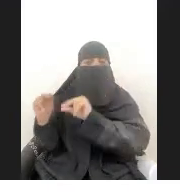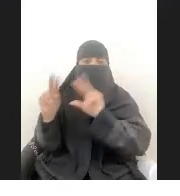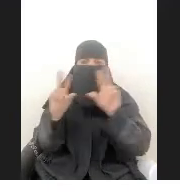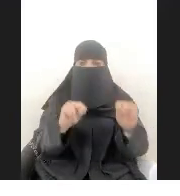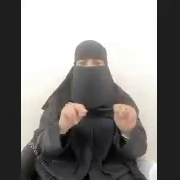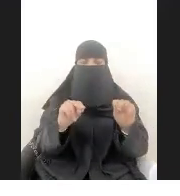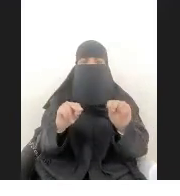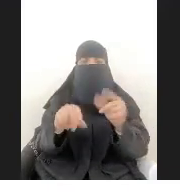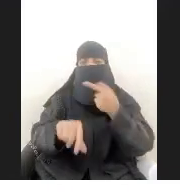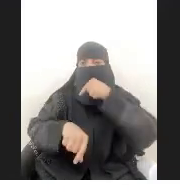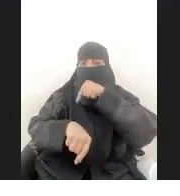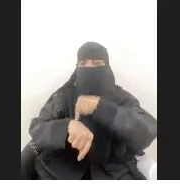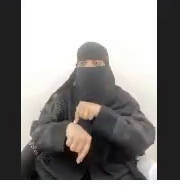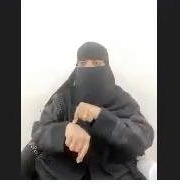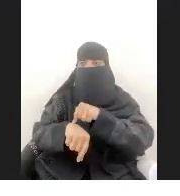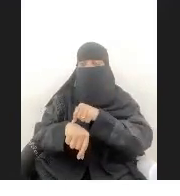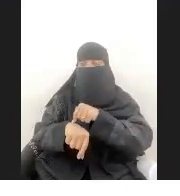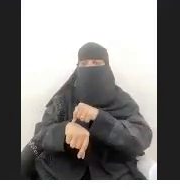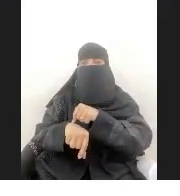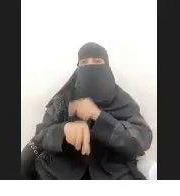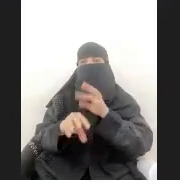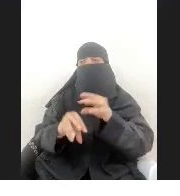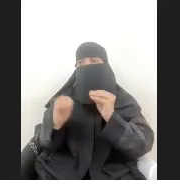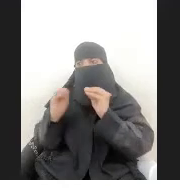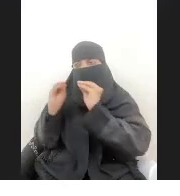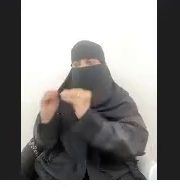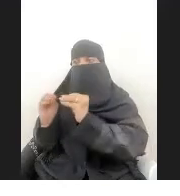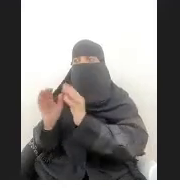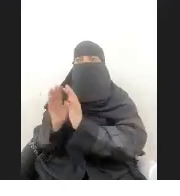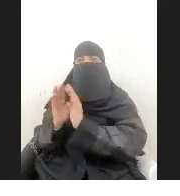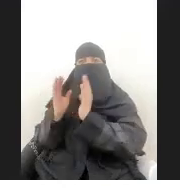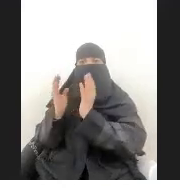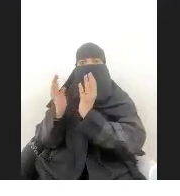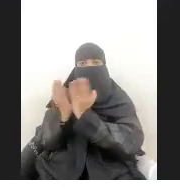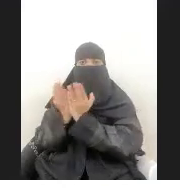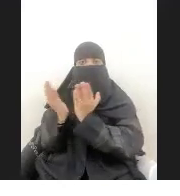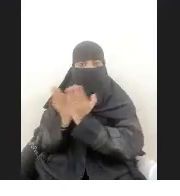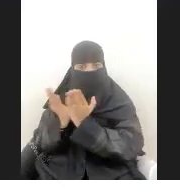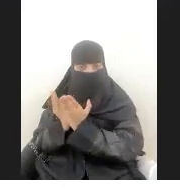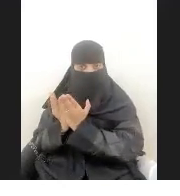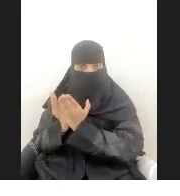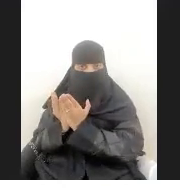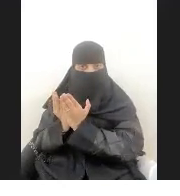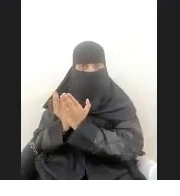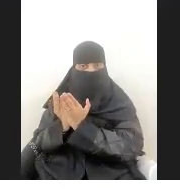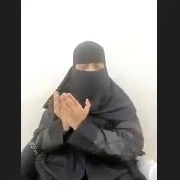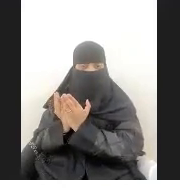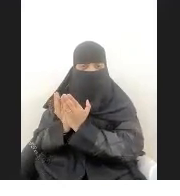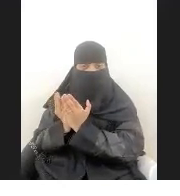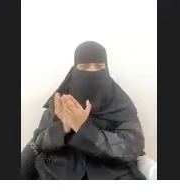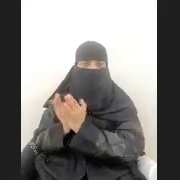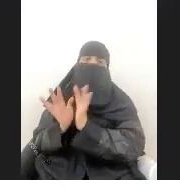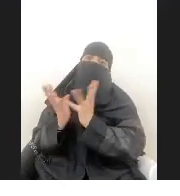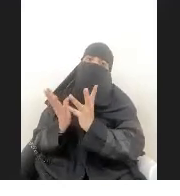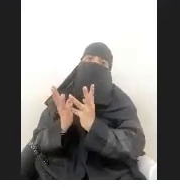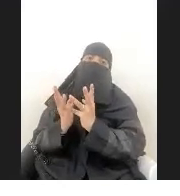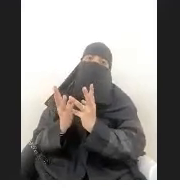لنفس الوقت اللي يستغرقه الطلاب اللي أخذين نفس المادة حضورياً، ولا هيكون